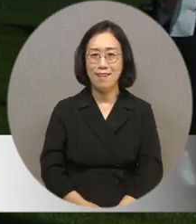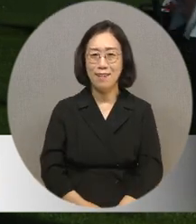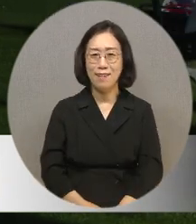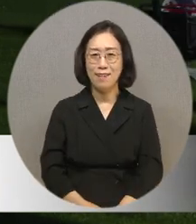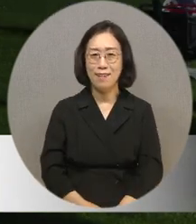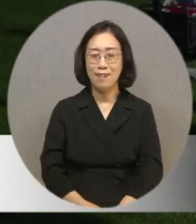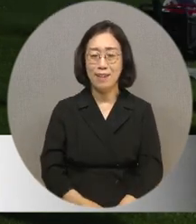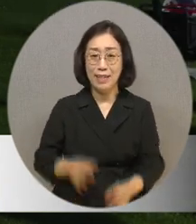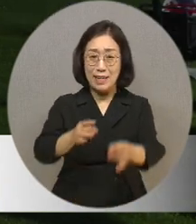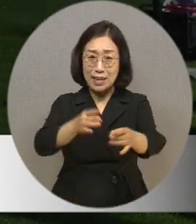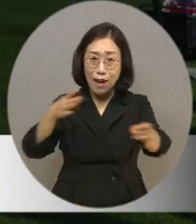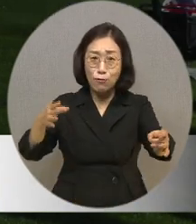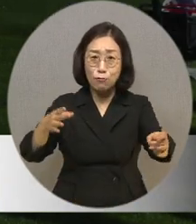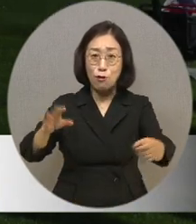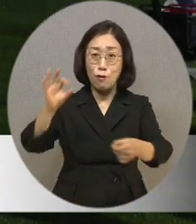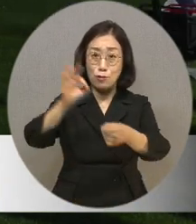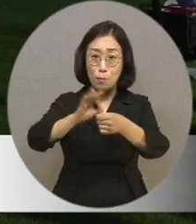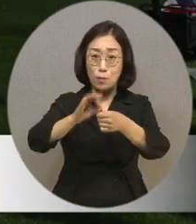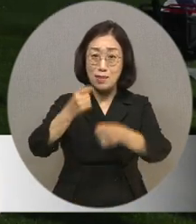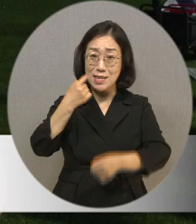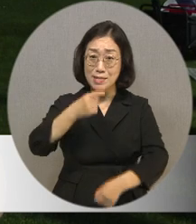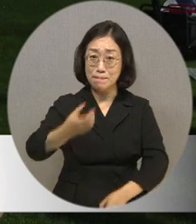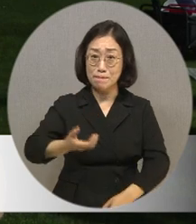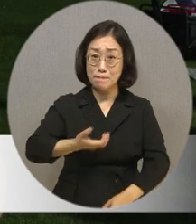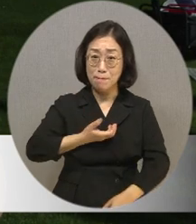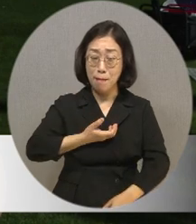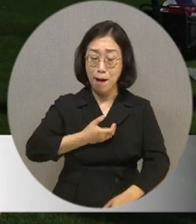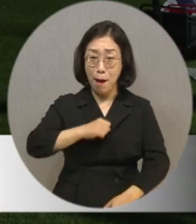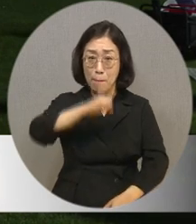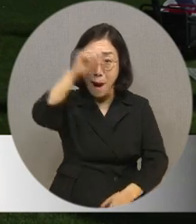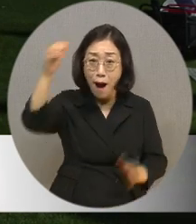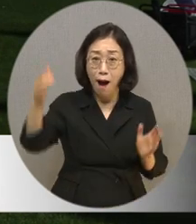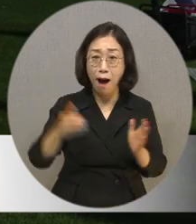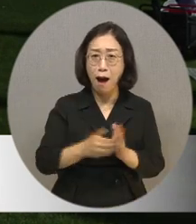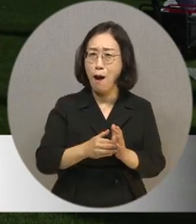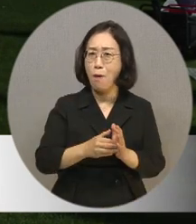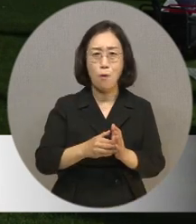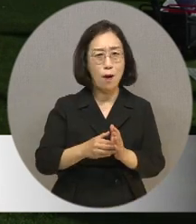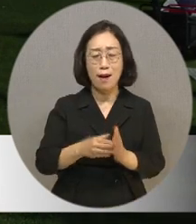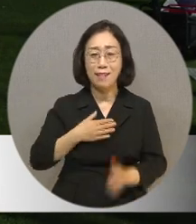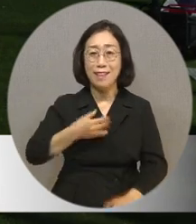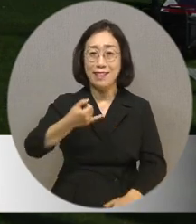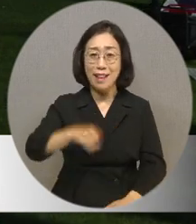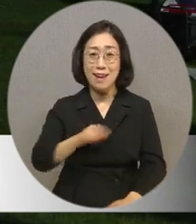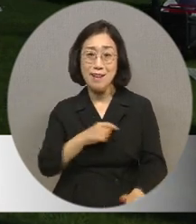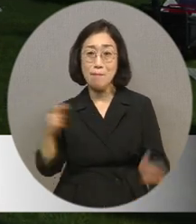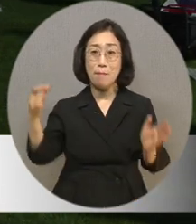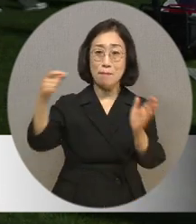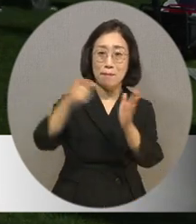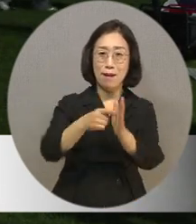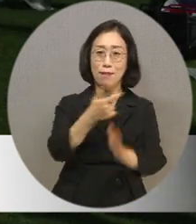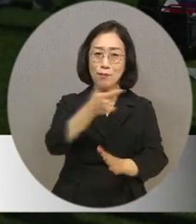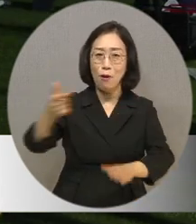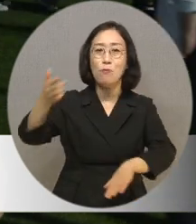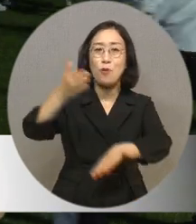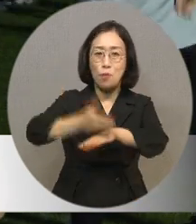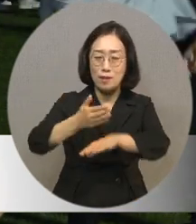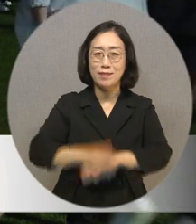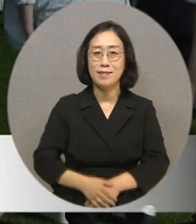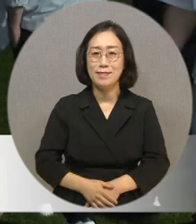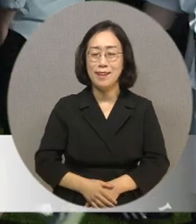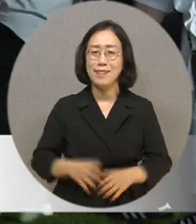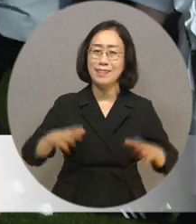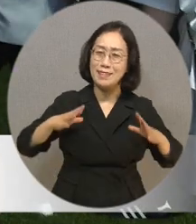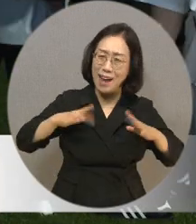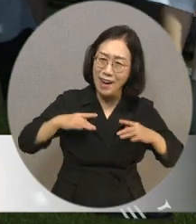그 양궁 10연패라는 그 레전드 자리에 내 딸 이름이 올라가서 너무너무 고맙고 너무너무